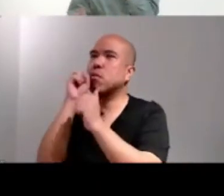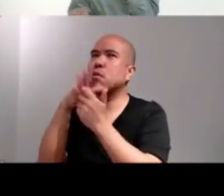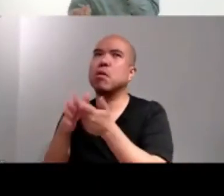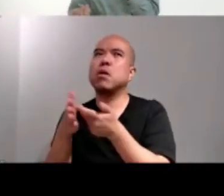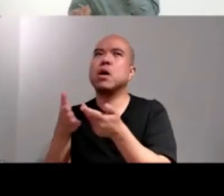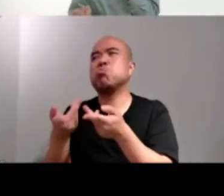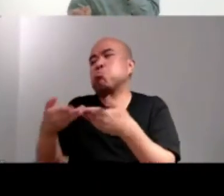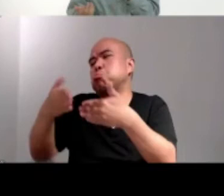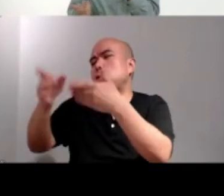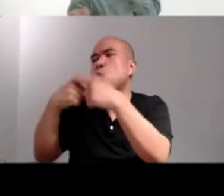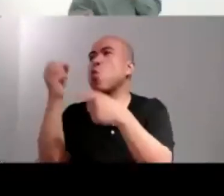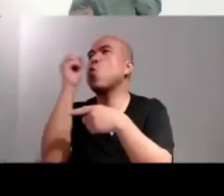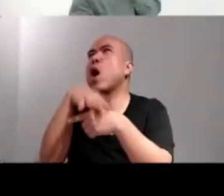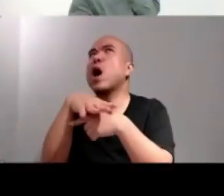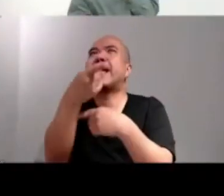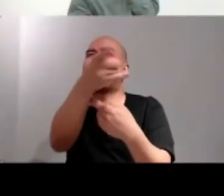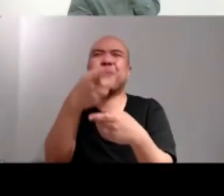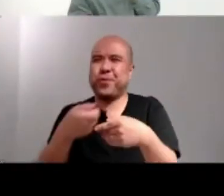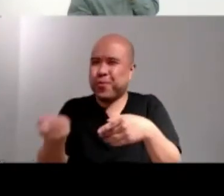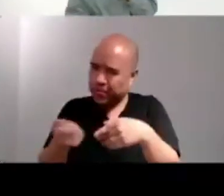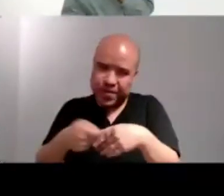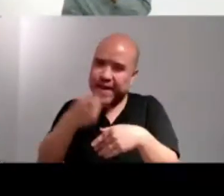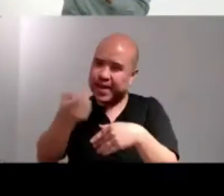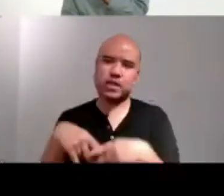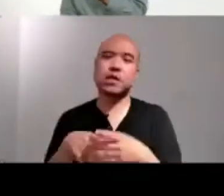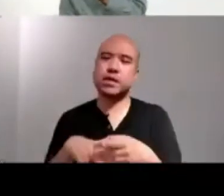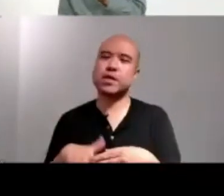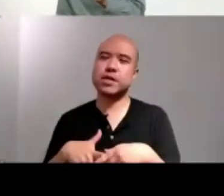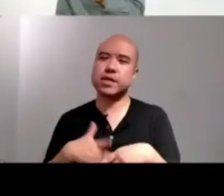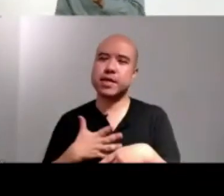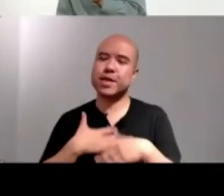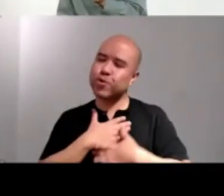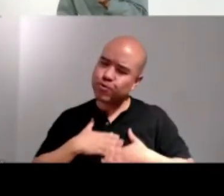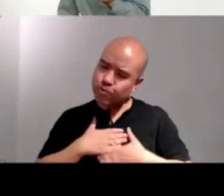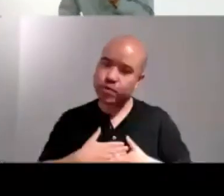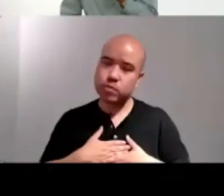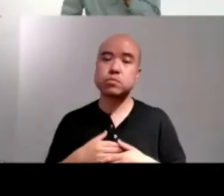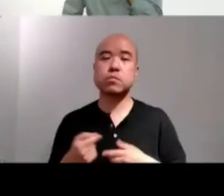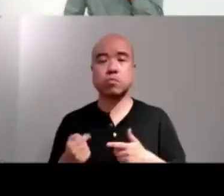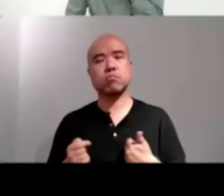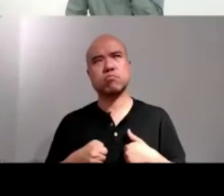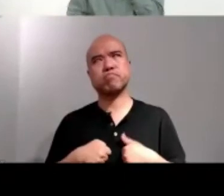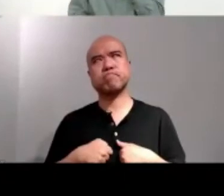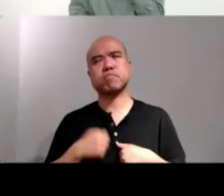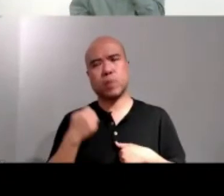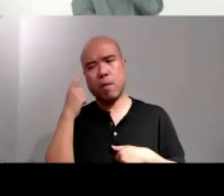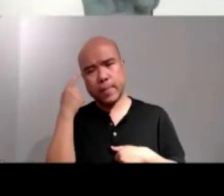噶啦。咁呢啲情緒可以點樣宣泄呢？嗰陣時開始揾一啲書籍去讀